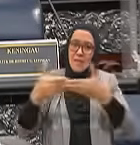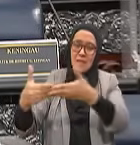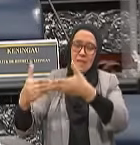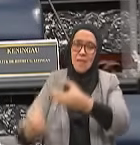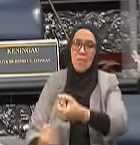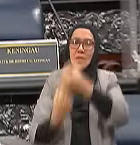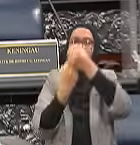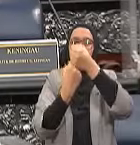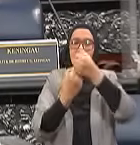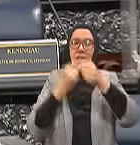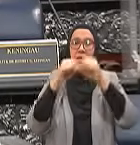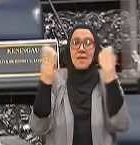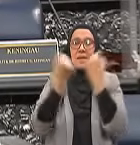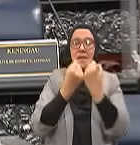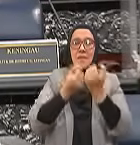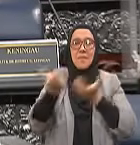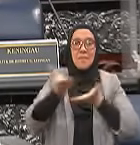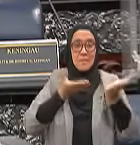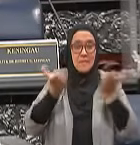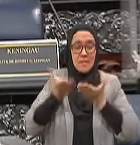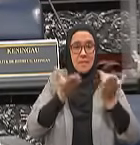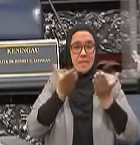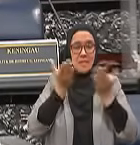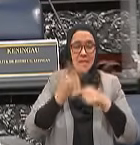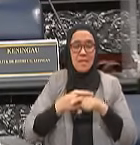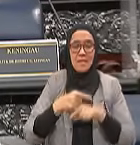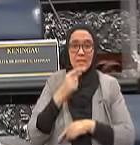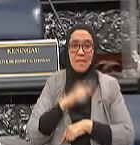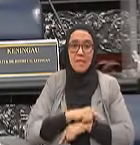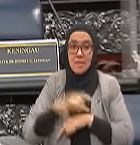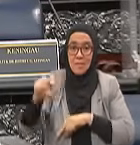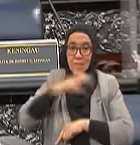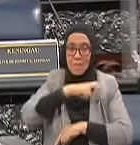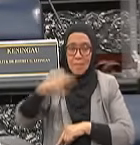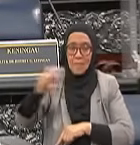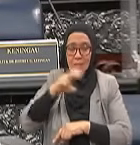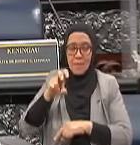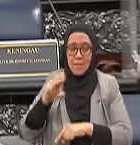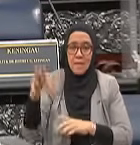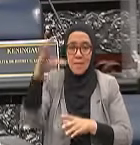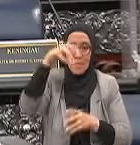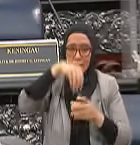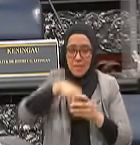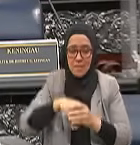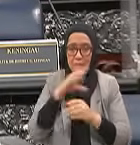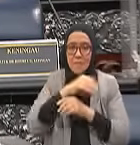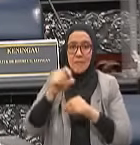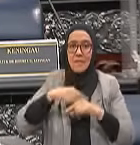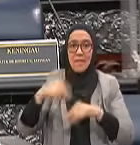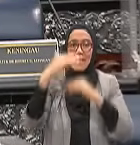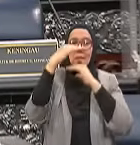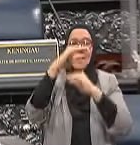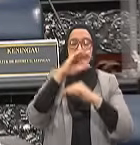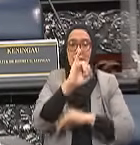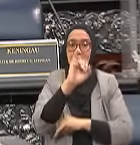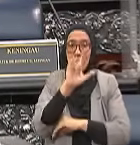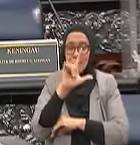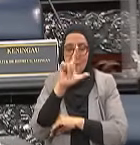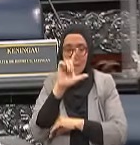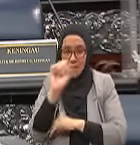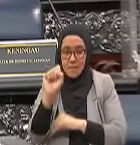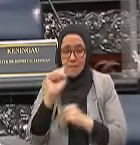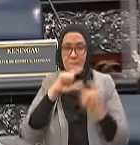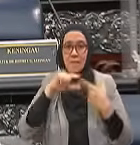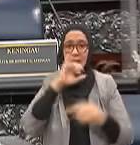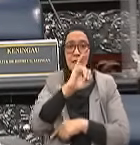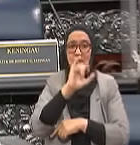Dengan menawarkan insentif ials dance tes file sentra bangsa ataupun seringkasnya ials